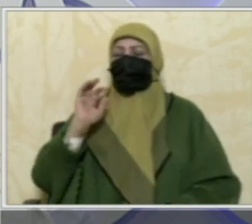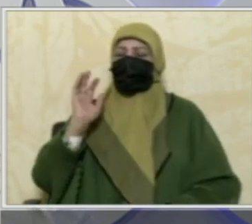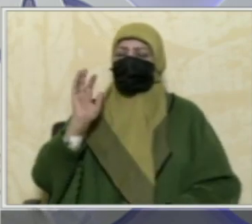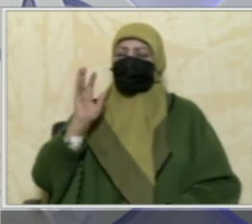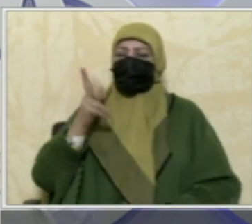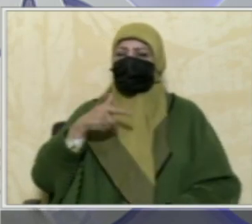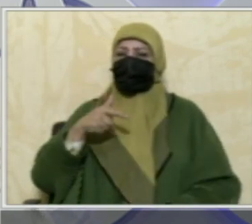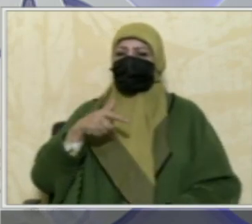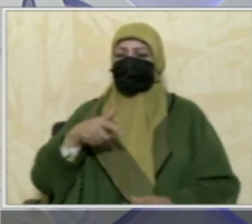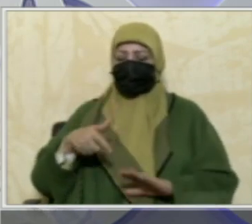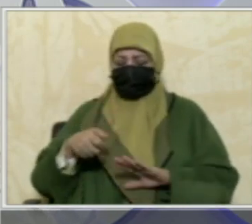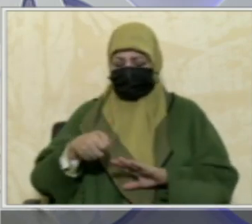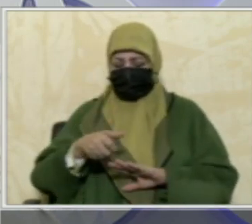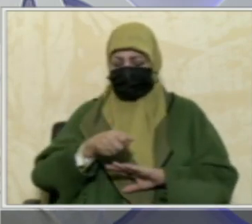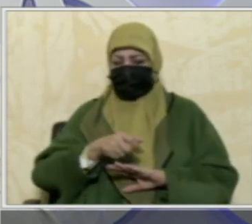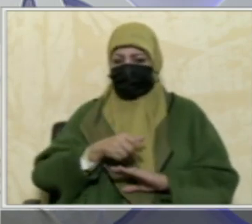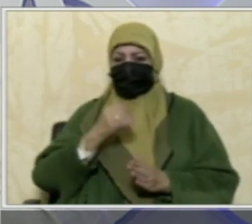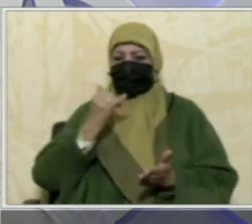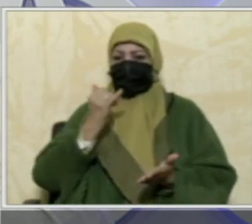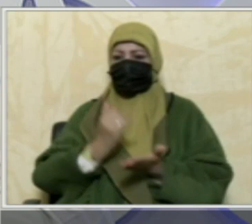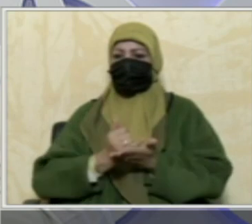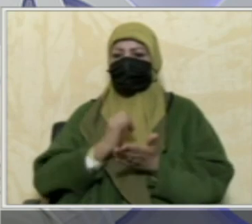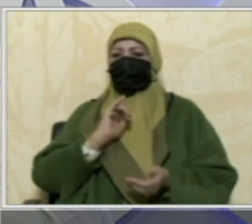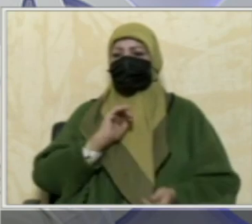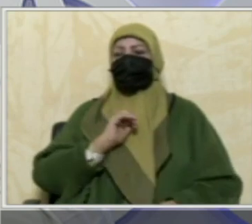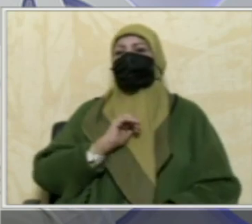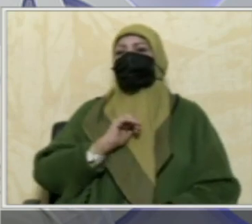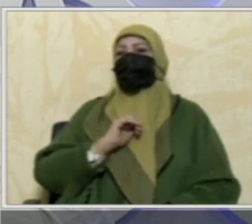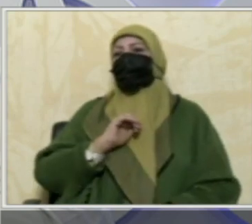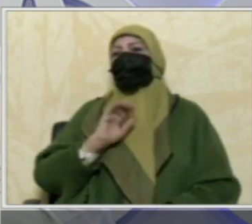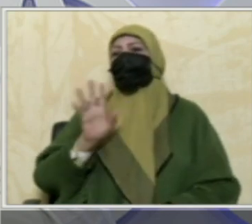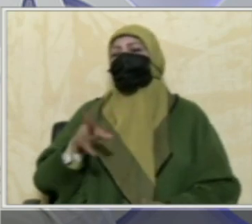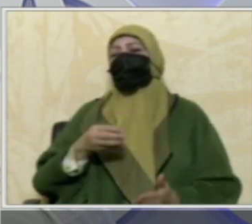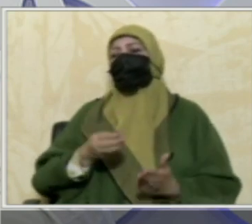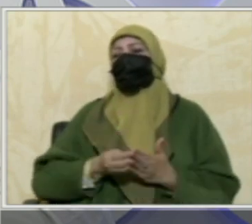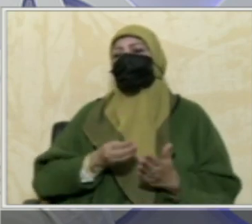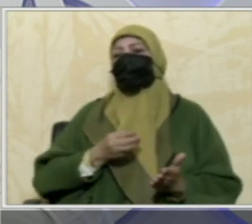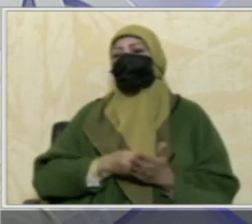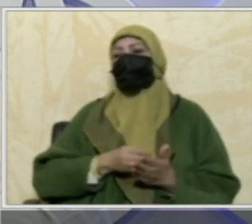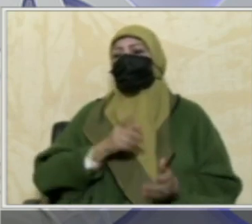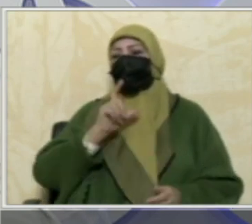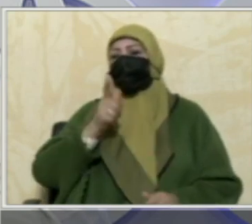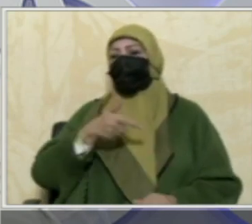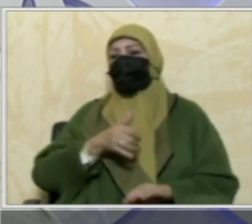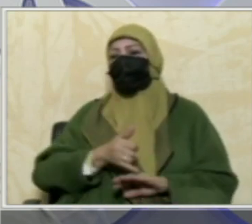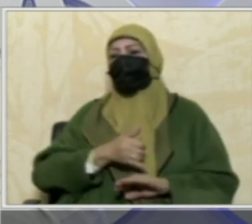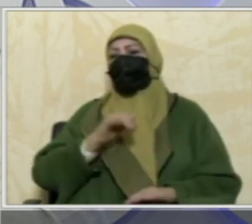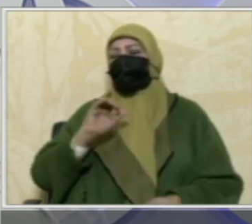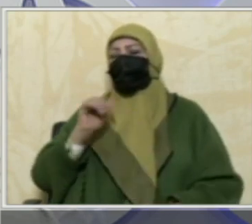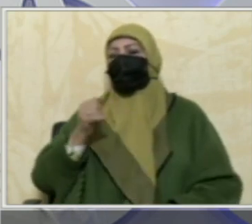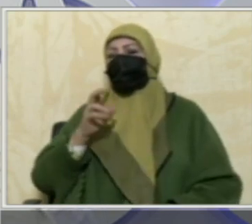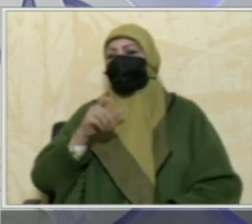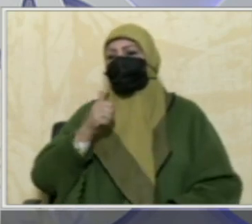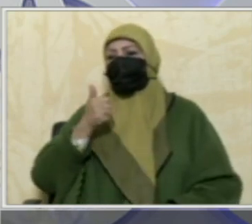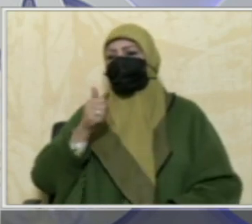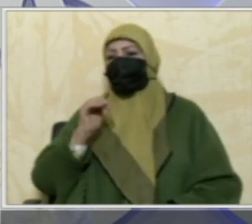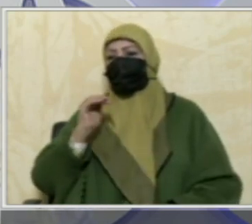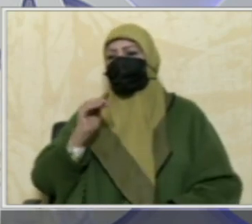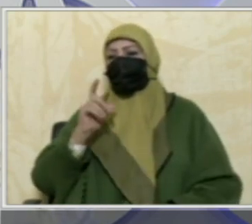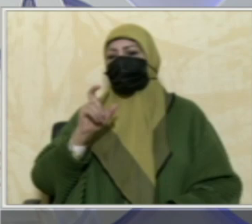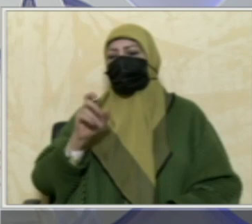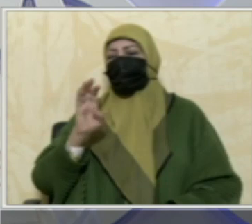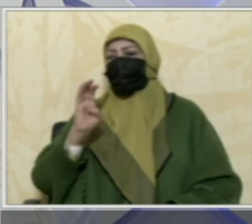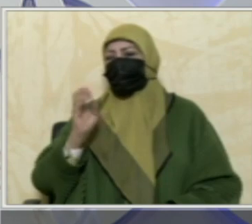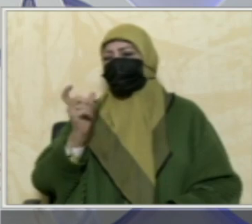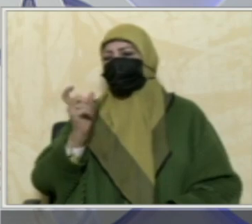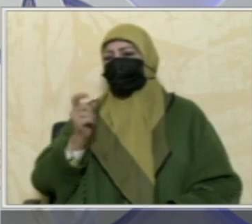واجبا وهذا لم يقل به الا الامام احمد جمهور العلماء على انه يستحب لمن اراد ان